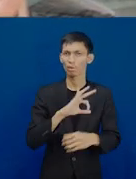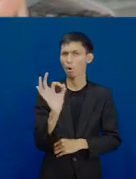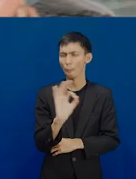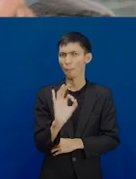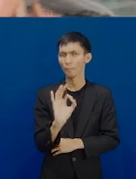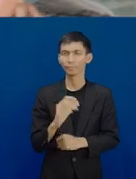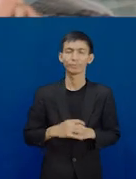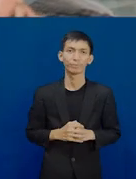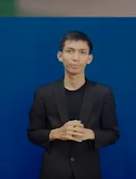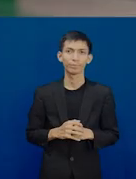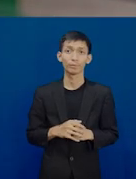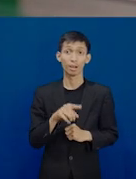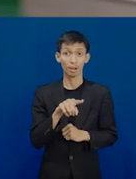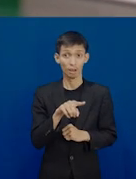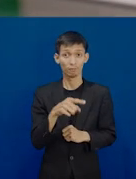administrasi kependudukan.